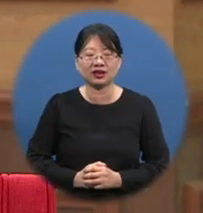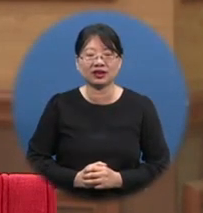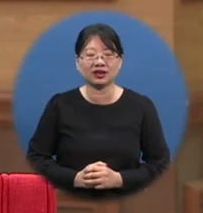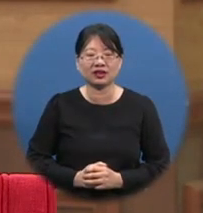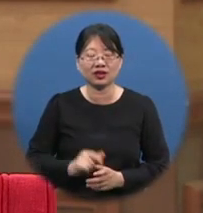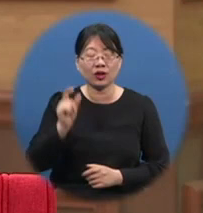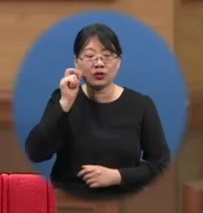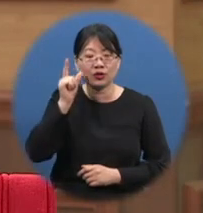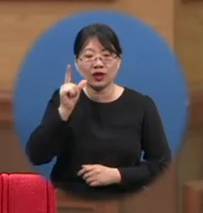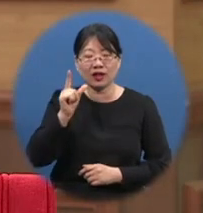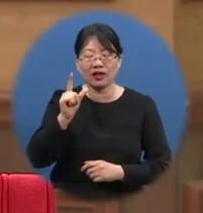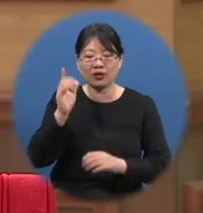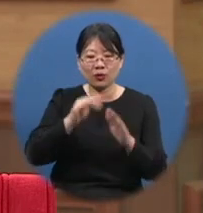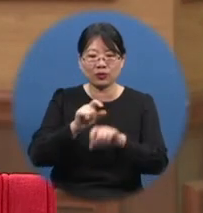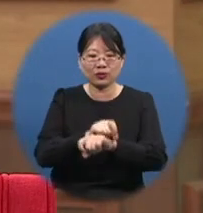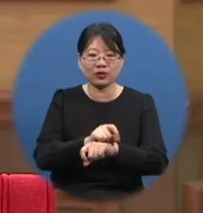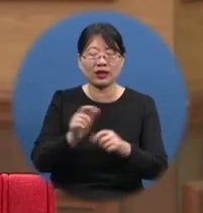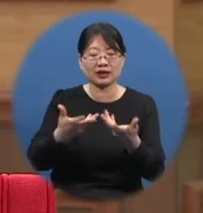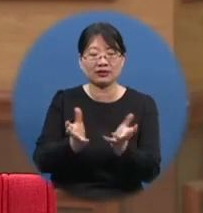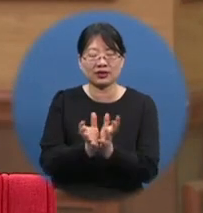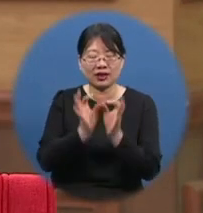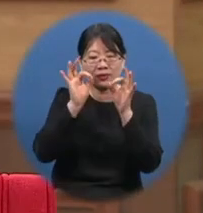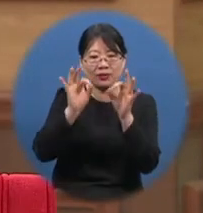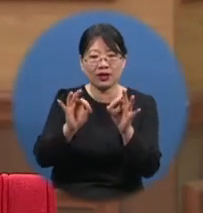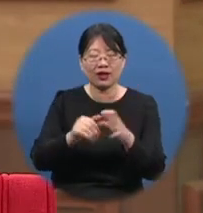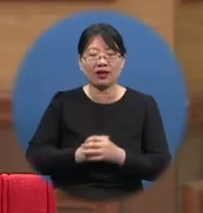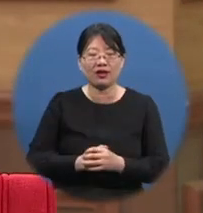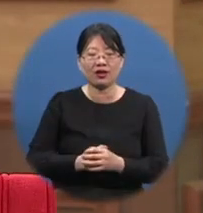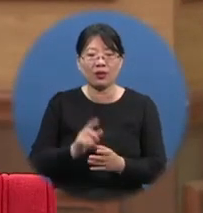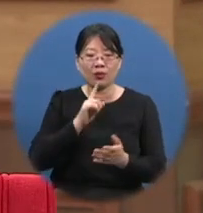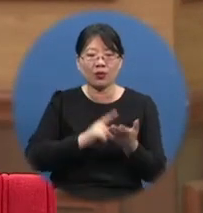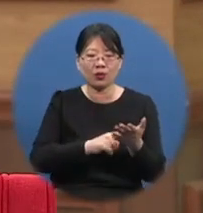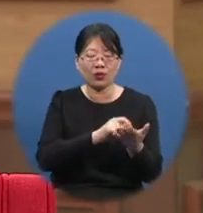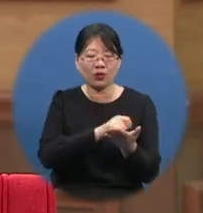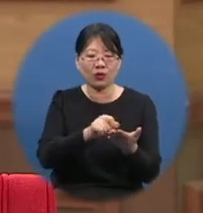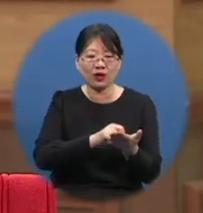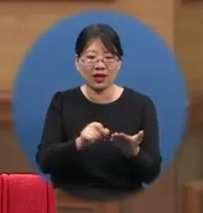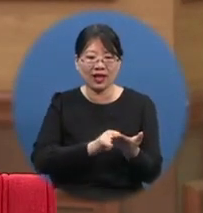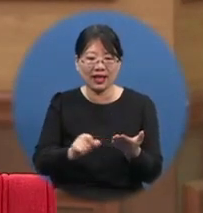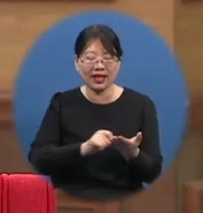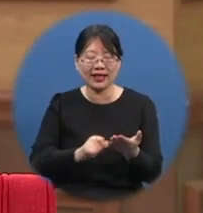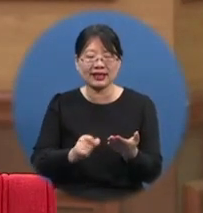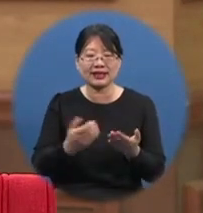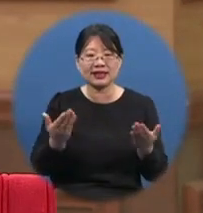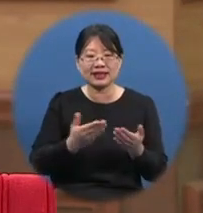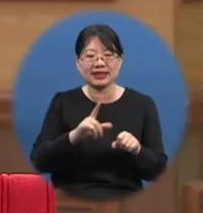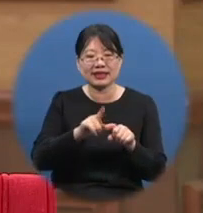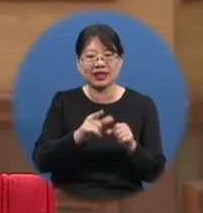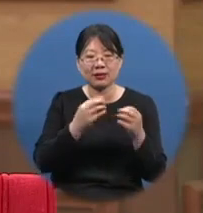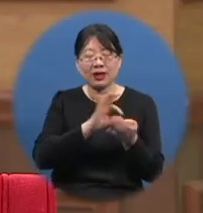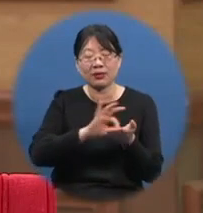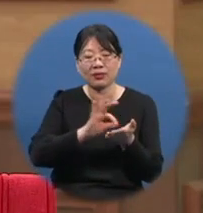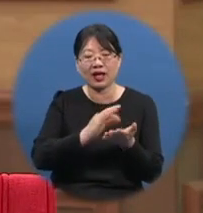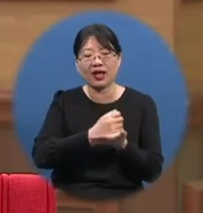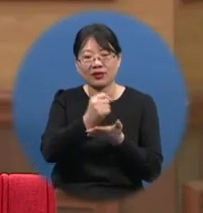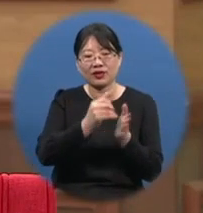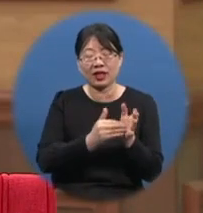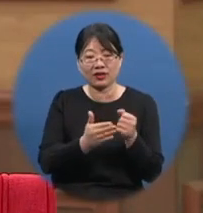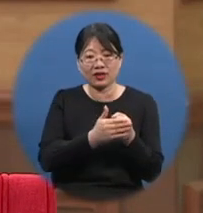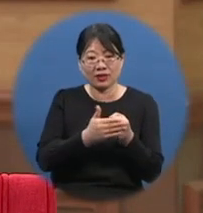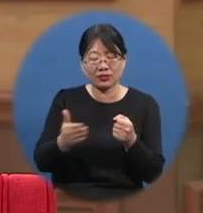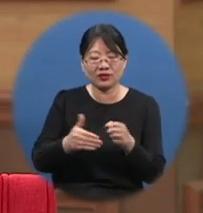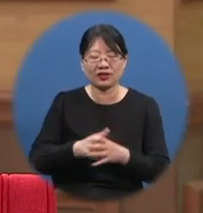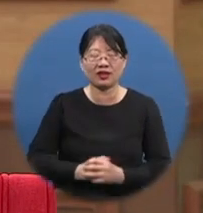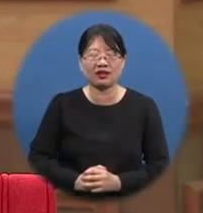상당히 유능한 공무원 집단이 이 보고서 만드는 네. 이런 쪽에 일 시간을 너무 많이 뺏기는 겁니다. 예,